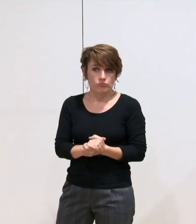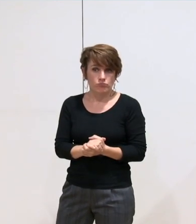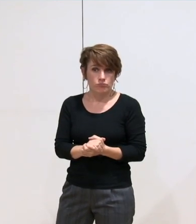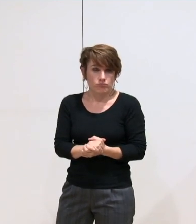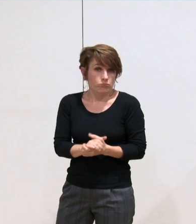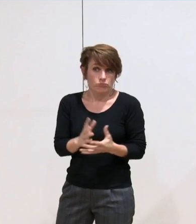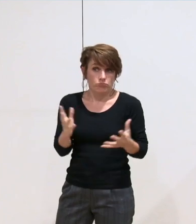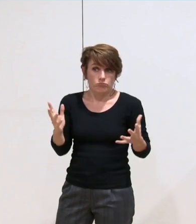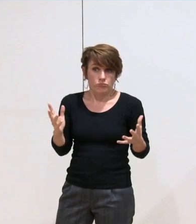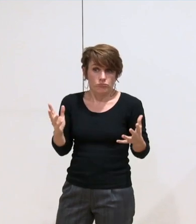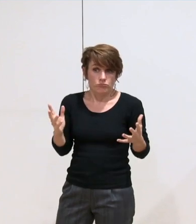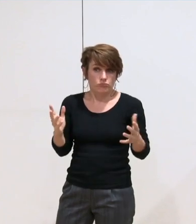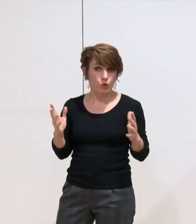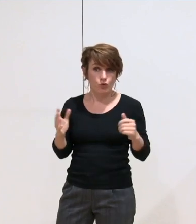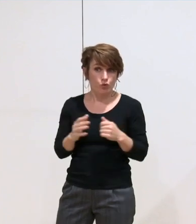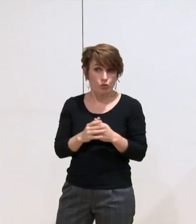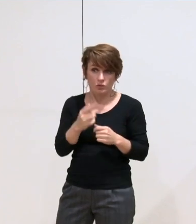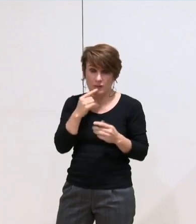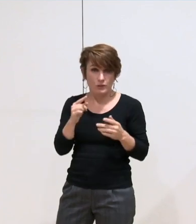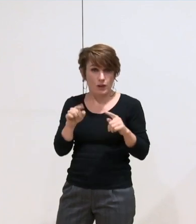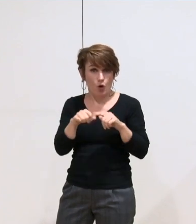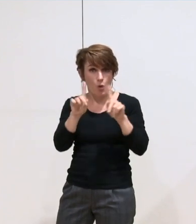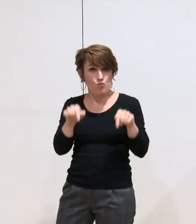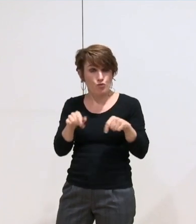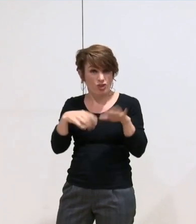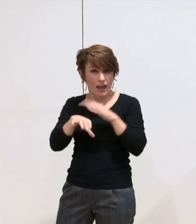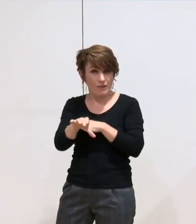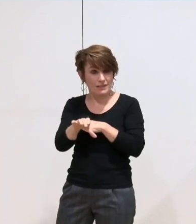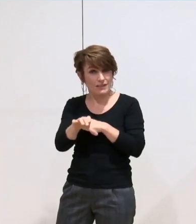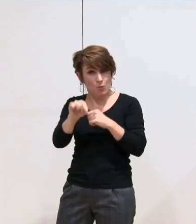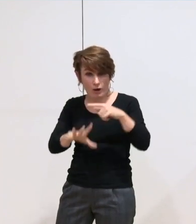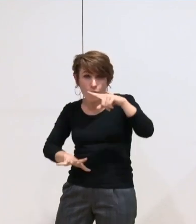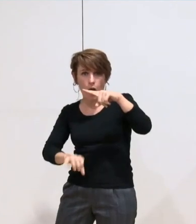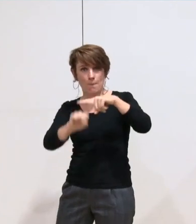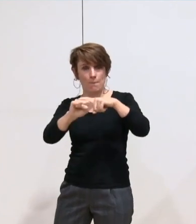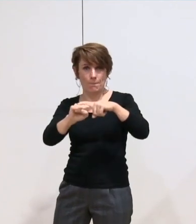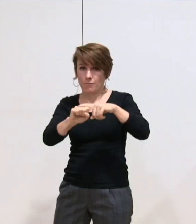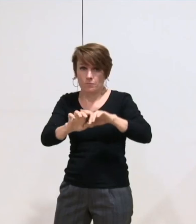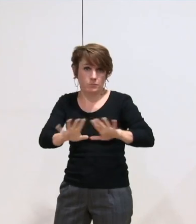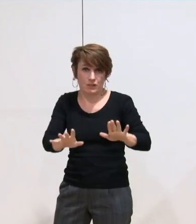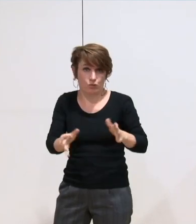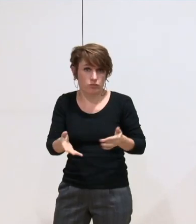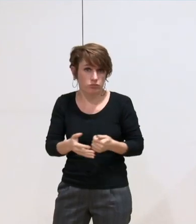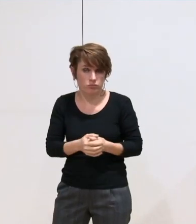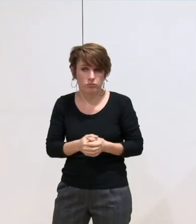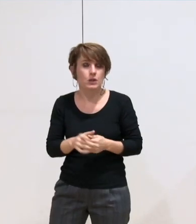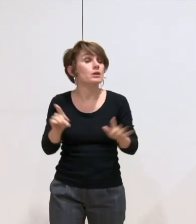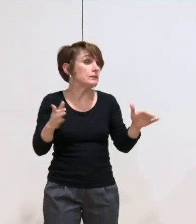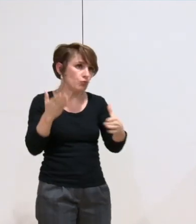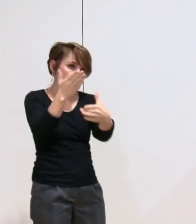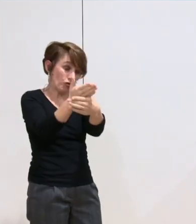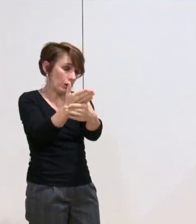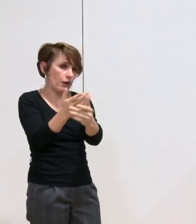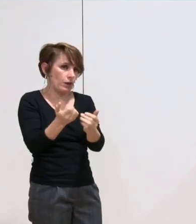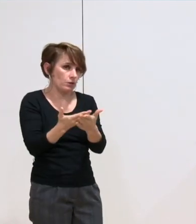Oui, c'est pour boucler notre budget d'investissement. Pour faire simple, donc si je peux intervenir dans